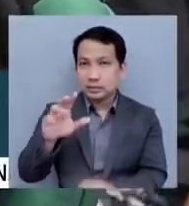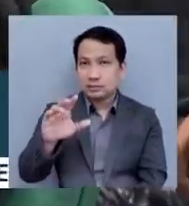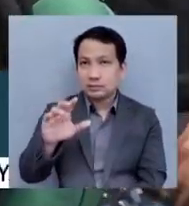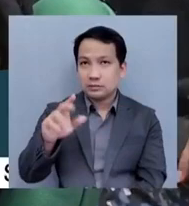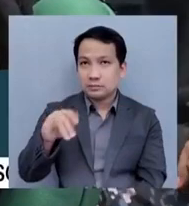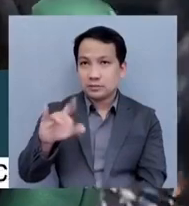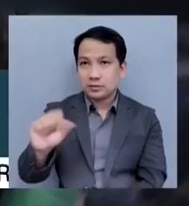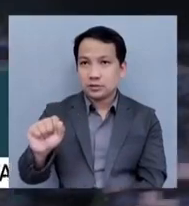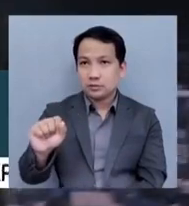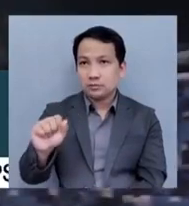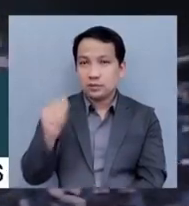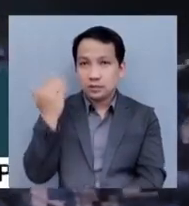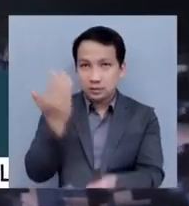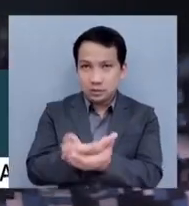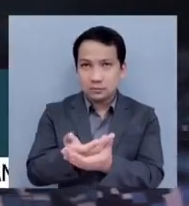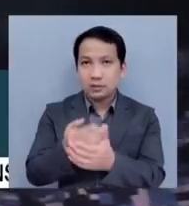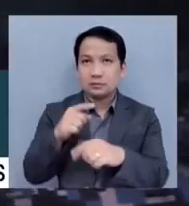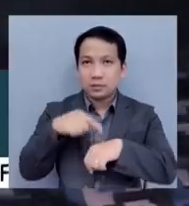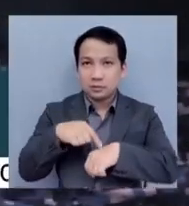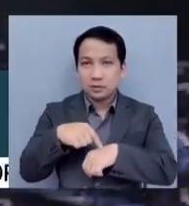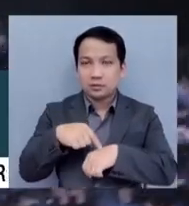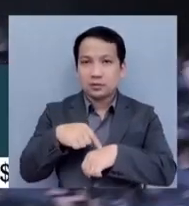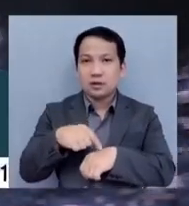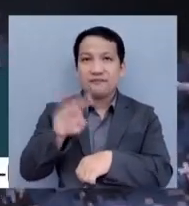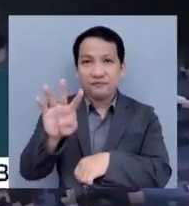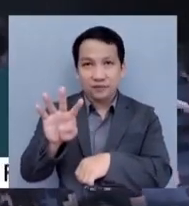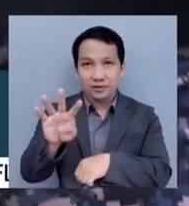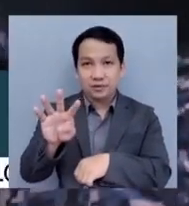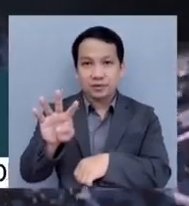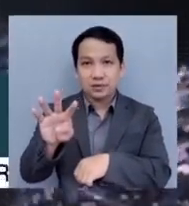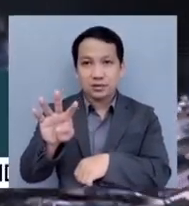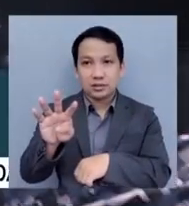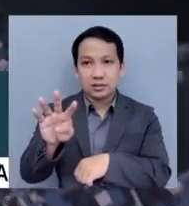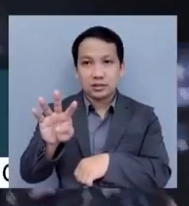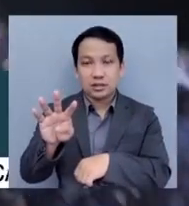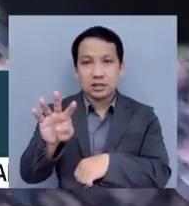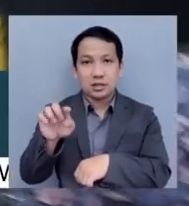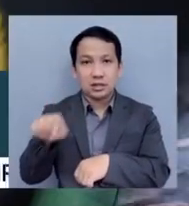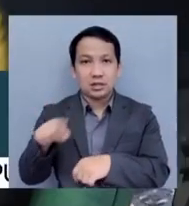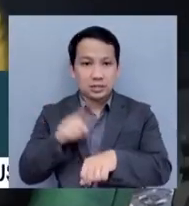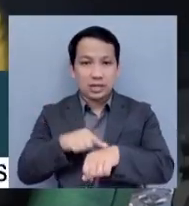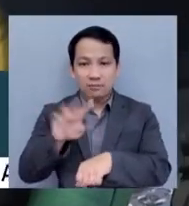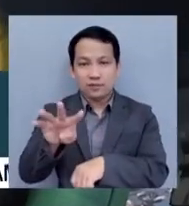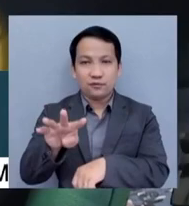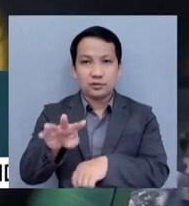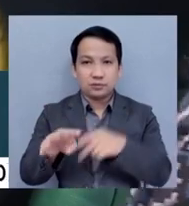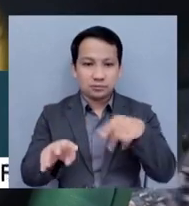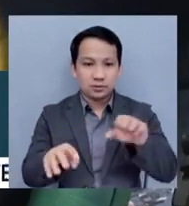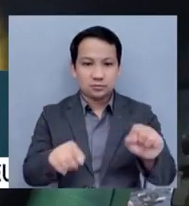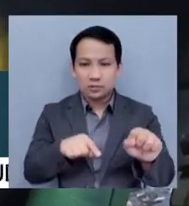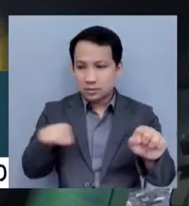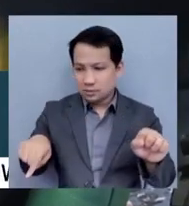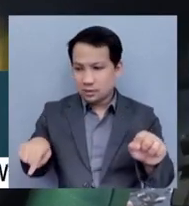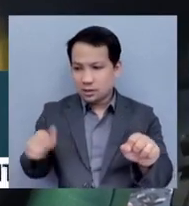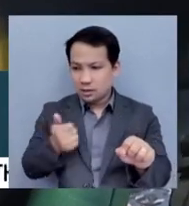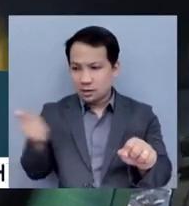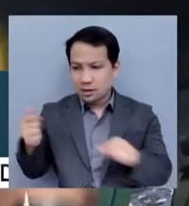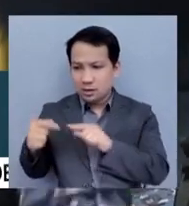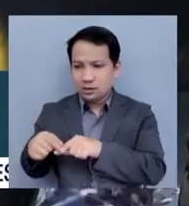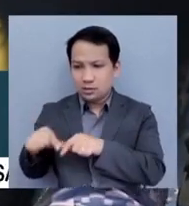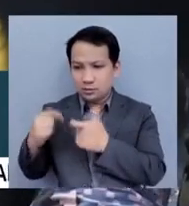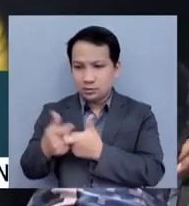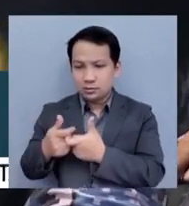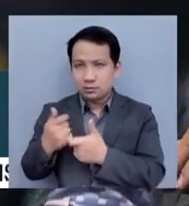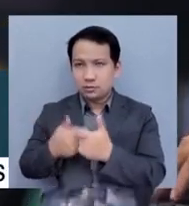they arrive at the scene 4 o'clock, ang sabi ni Juan, ni Pinyon. Mm-hmm. Eh sabi naman nung team member